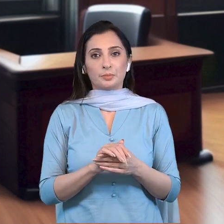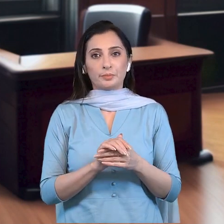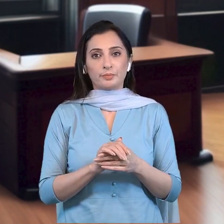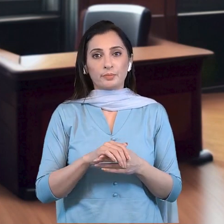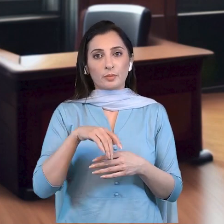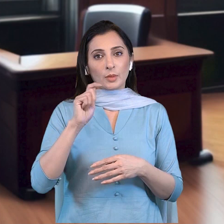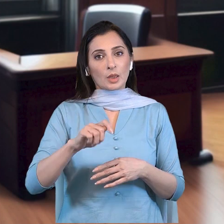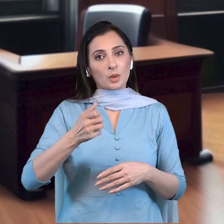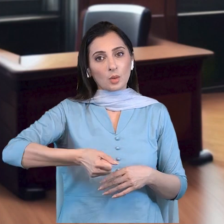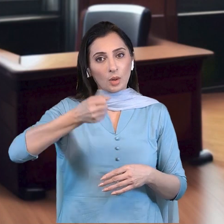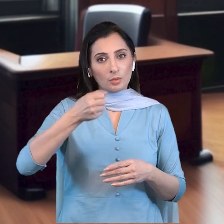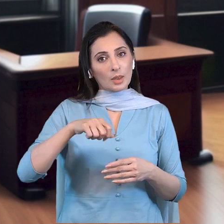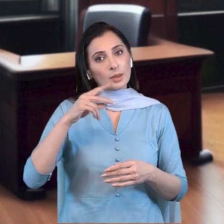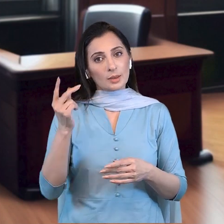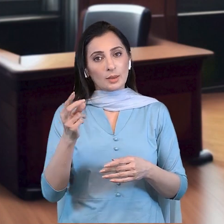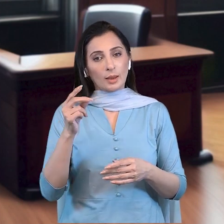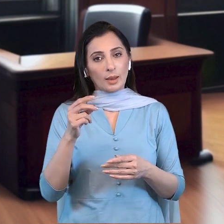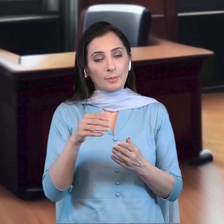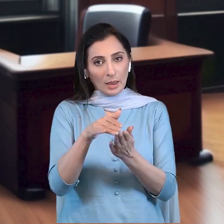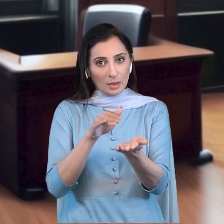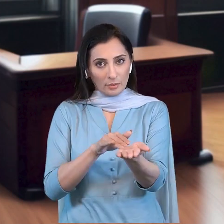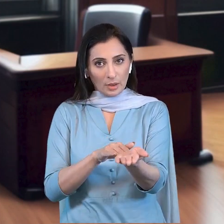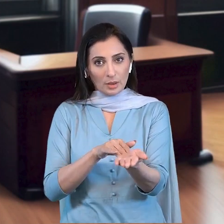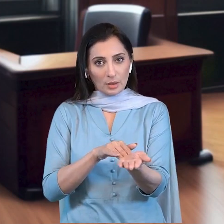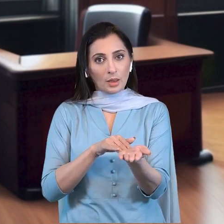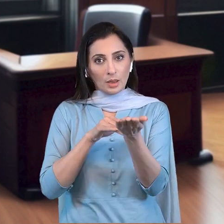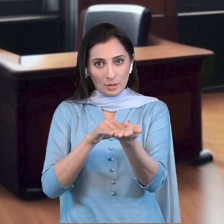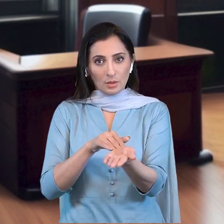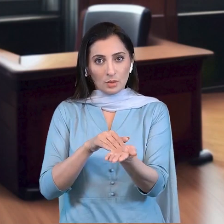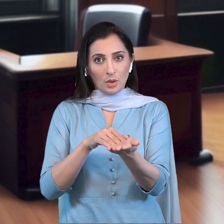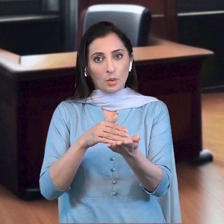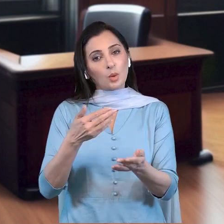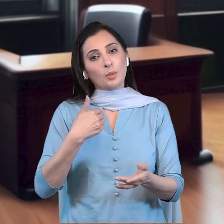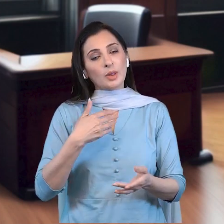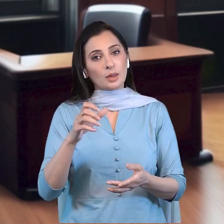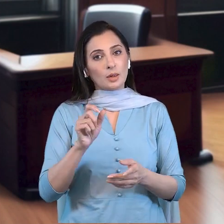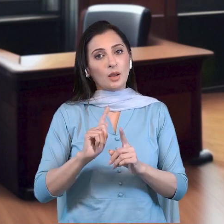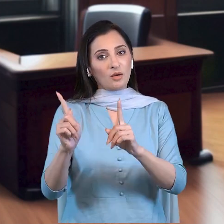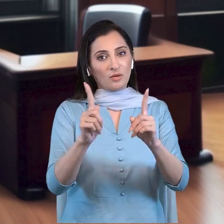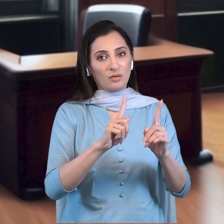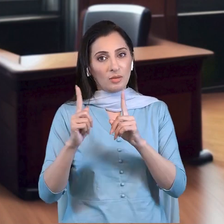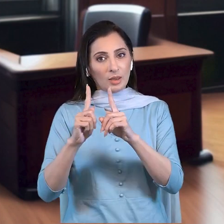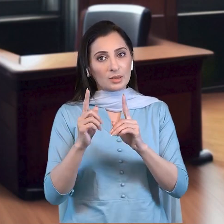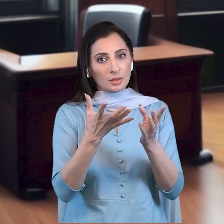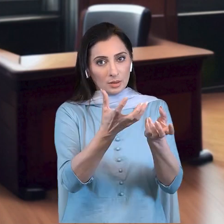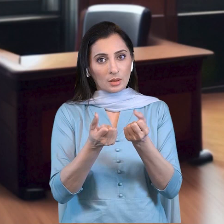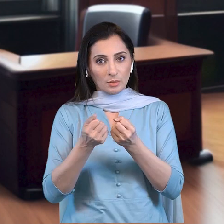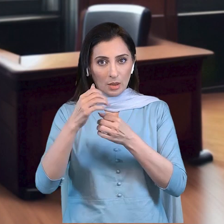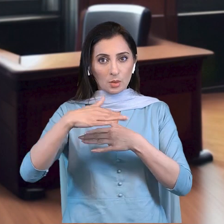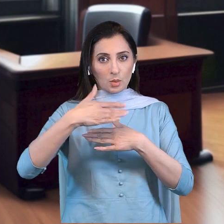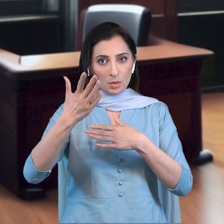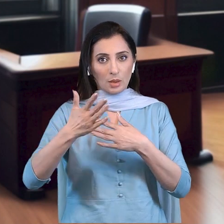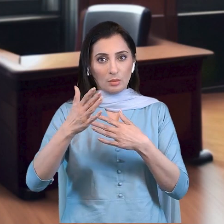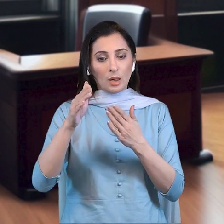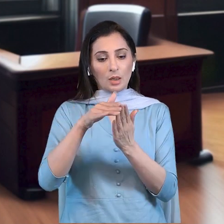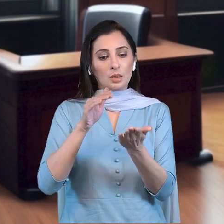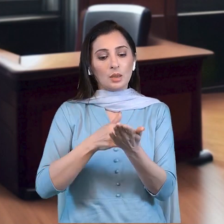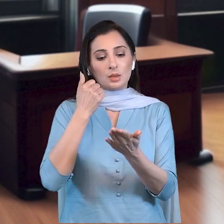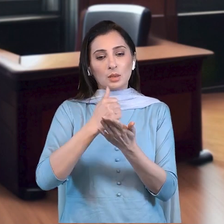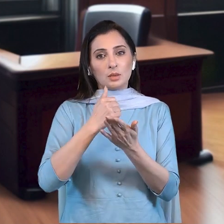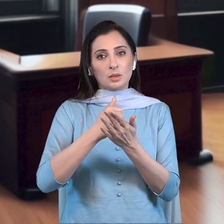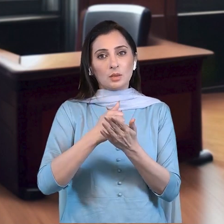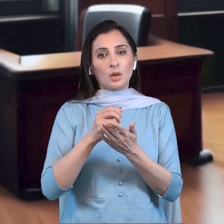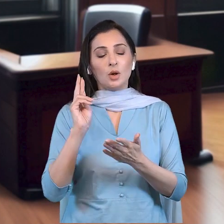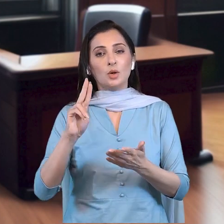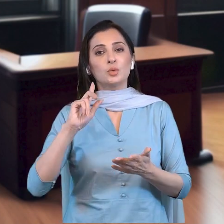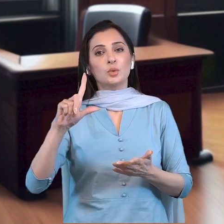سے کورٹ میں ان کے اپنے حق میں فیصلہ لینے کے بعد اس کی سرٹیفائڈ کاپی وہ کنسرن یونین کونسل کے دفتر میں جائیں گی، جہاں پہ